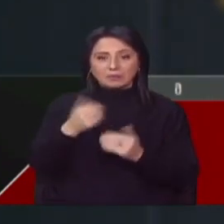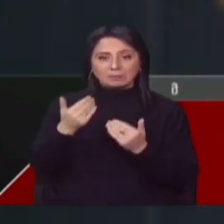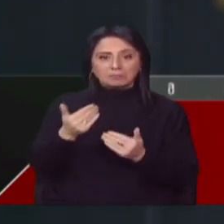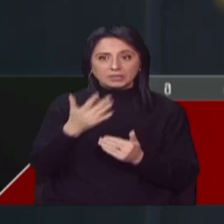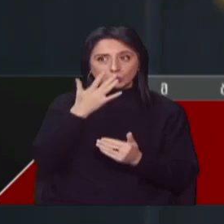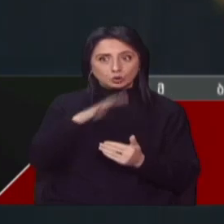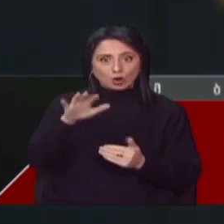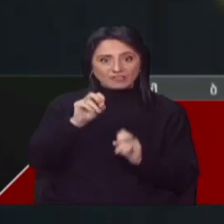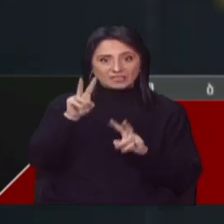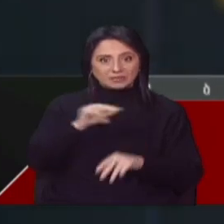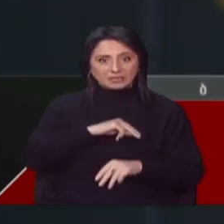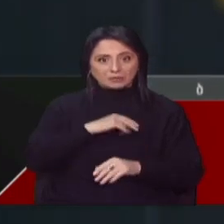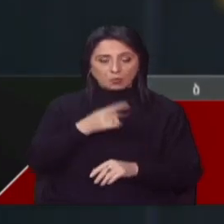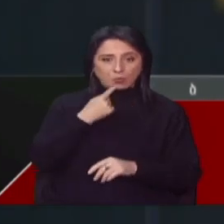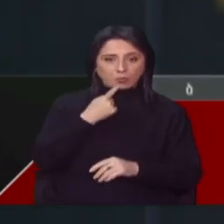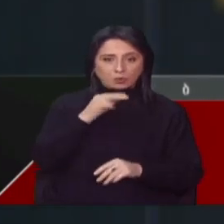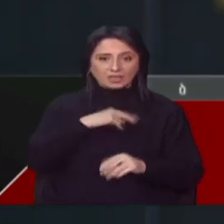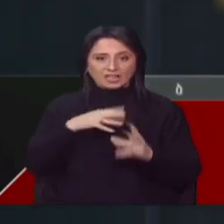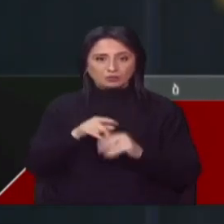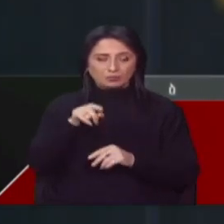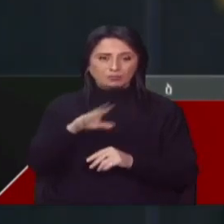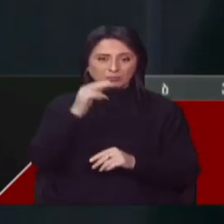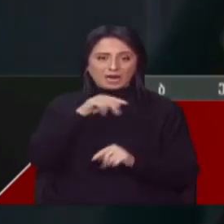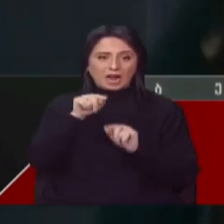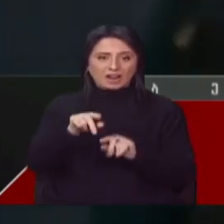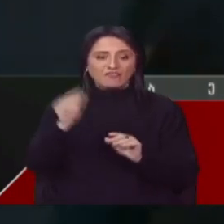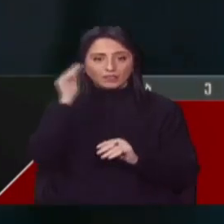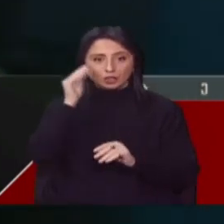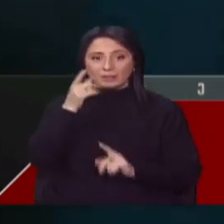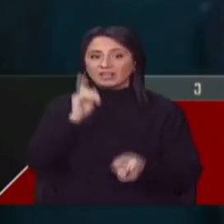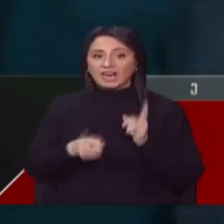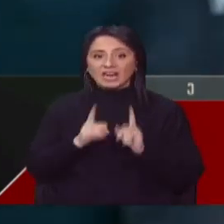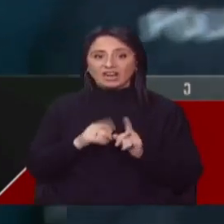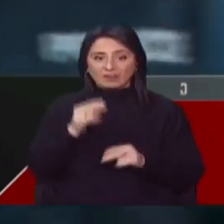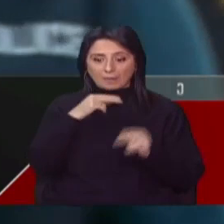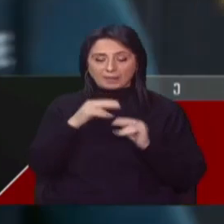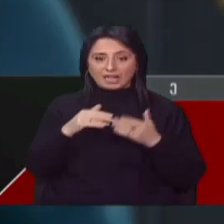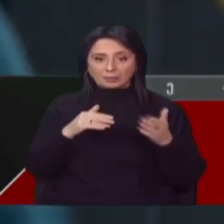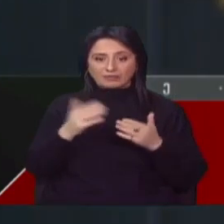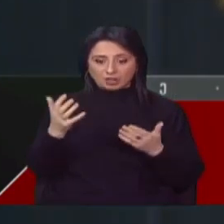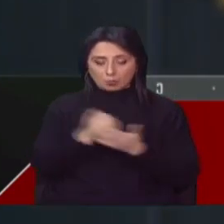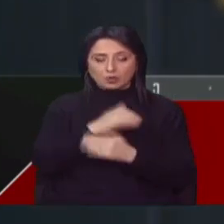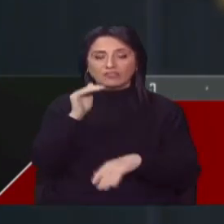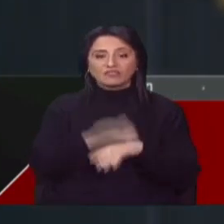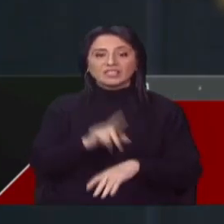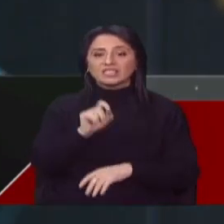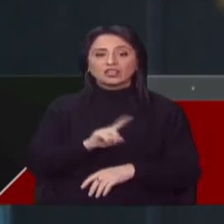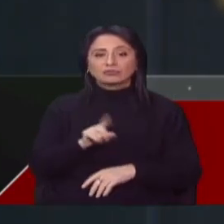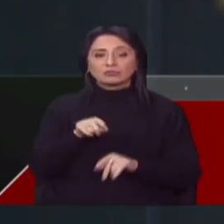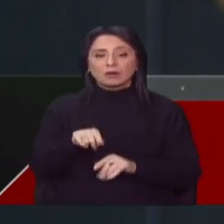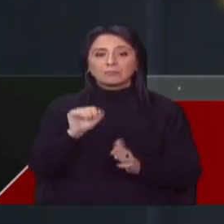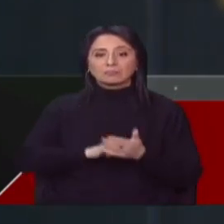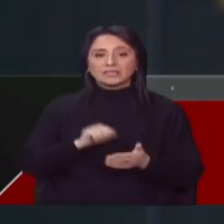მისი უცხო ქვეყნის სპეციალურ სამსახურებთან თანამშრომლობიდან გამომდინარე. რეალურად კი ბრალდების ხარემ მოიპოვა მტკიცებულება,